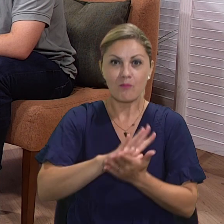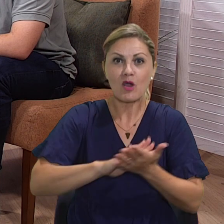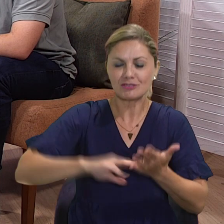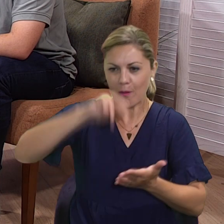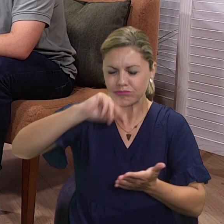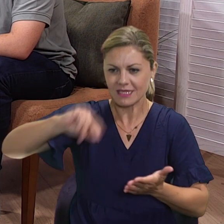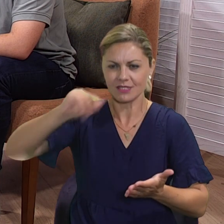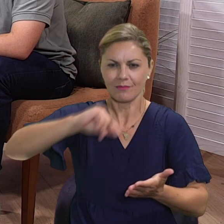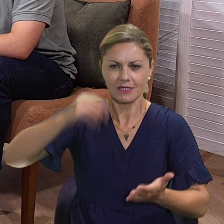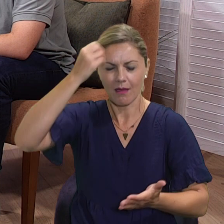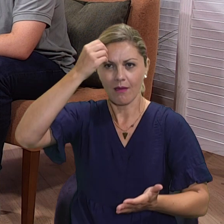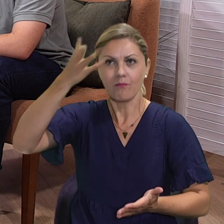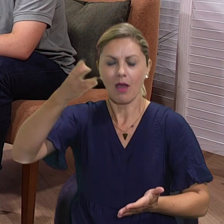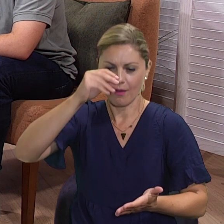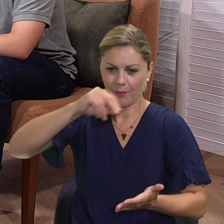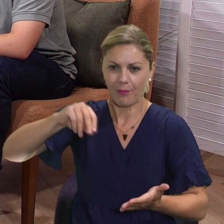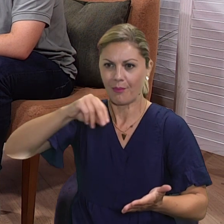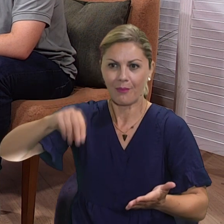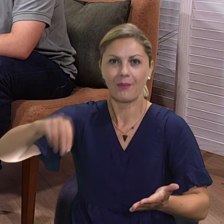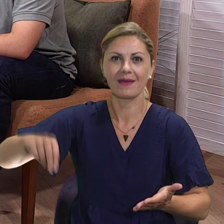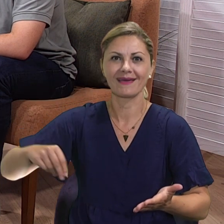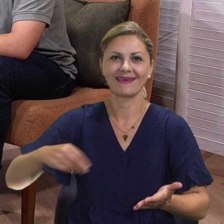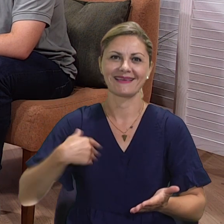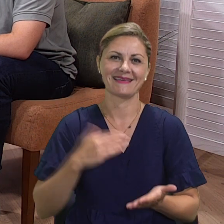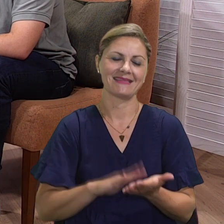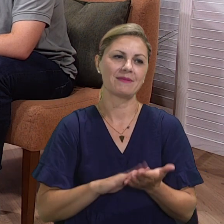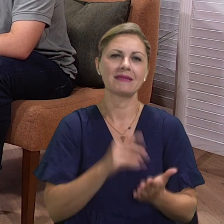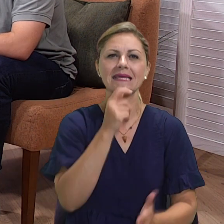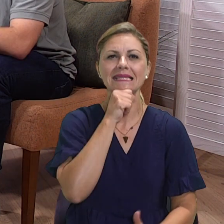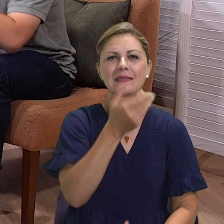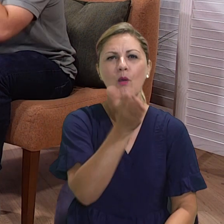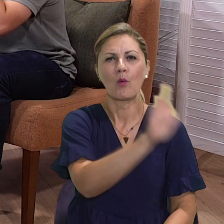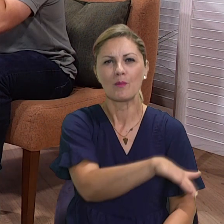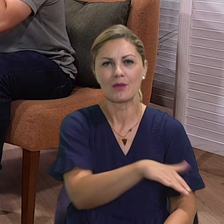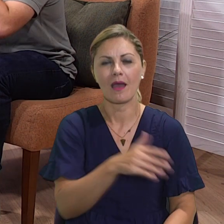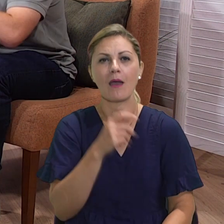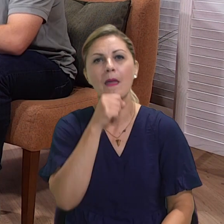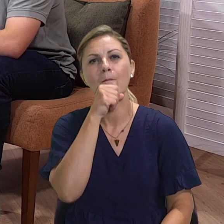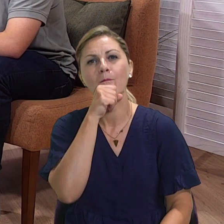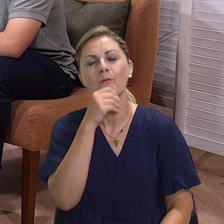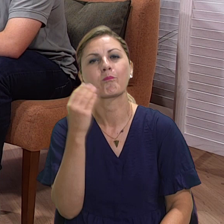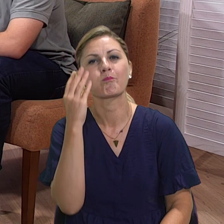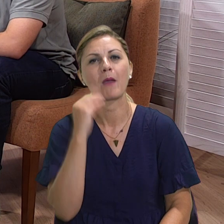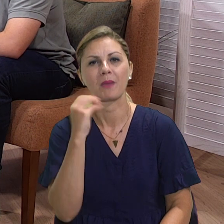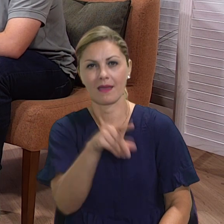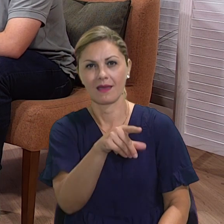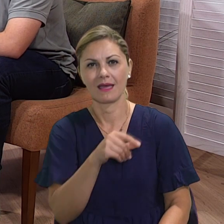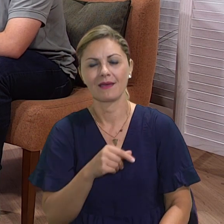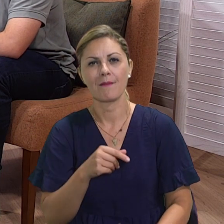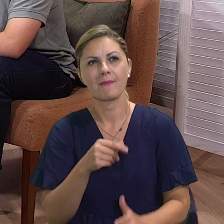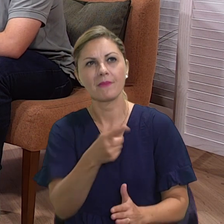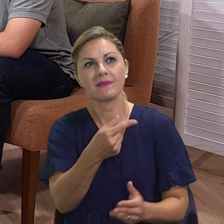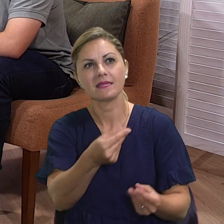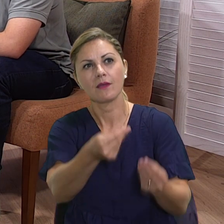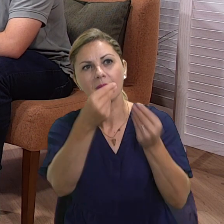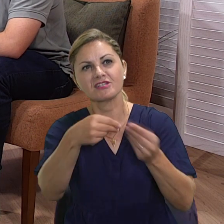na papir. A sjećam se dok sam studira, dida je već bio umra, onda bi bio kod babe, onda bi ona meni diktirala ovi riječ